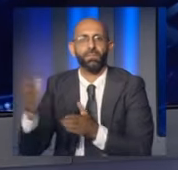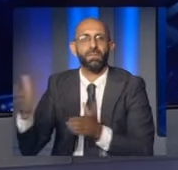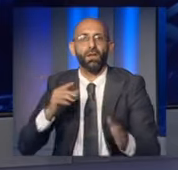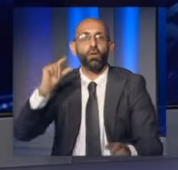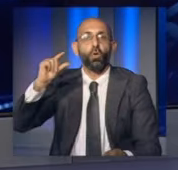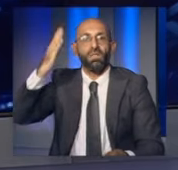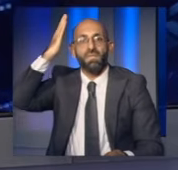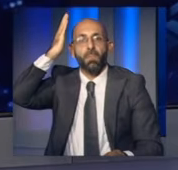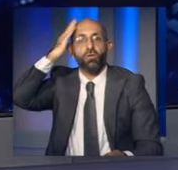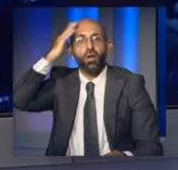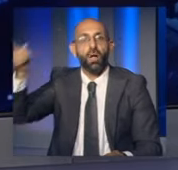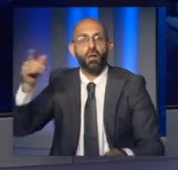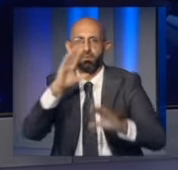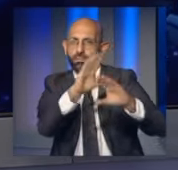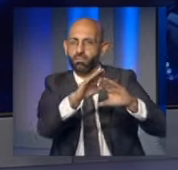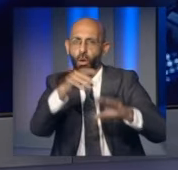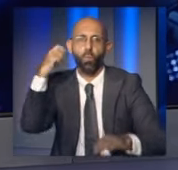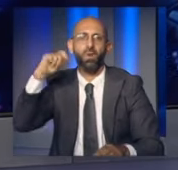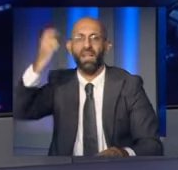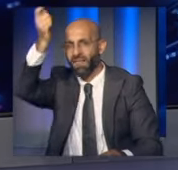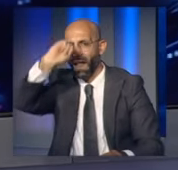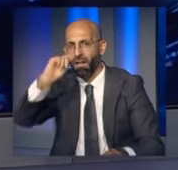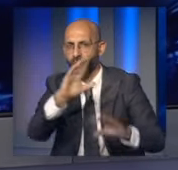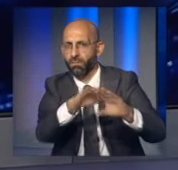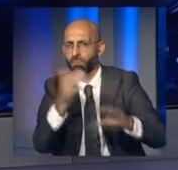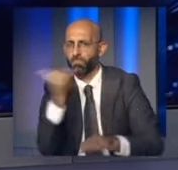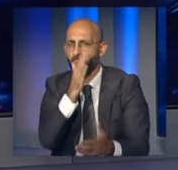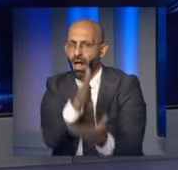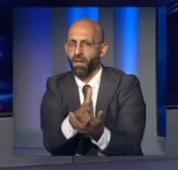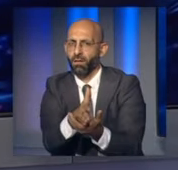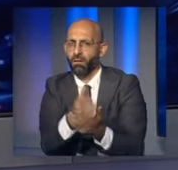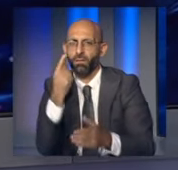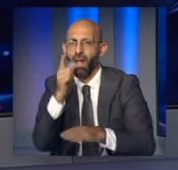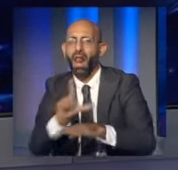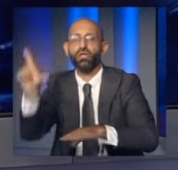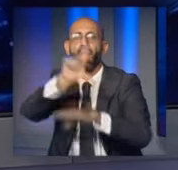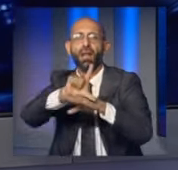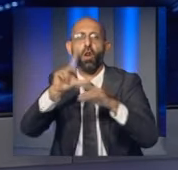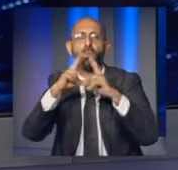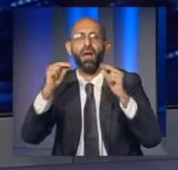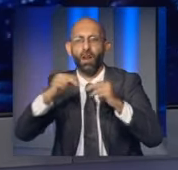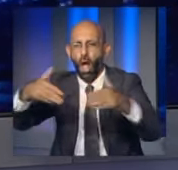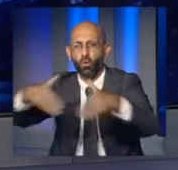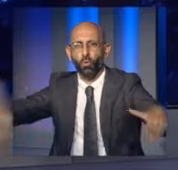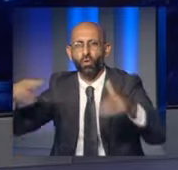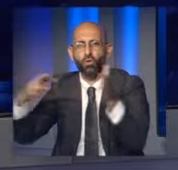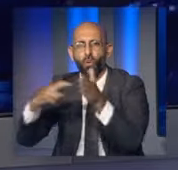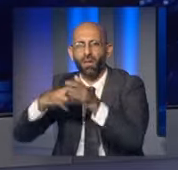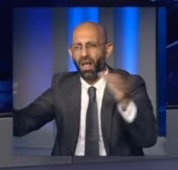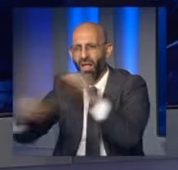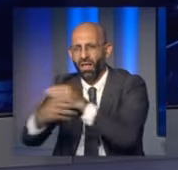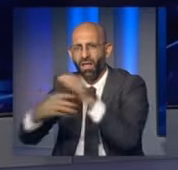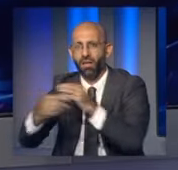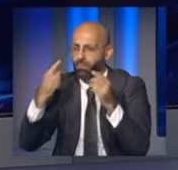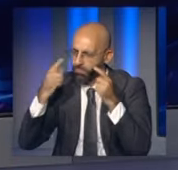الدكتور جعجع طالب وزير الداخلية القاضي بسام مولوي باتخاذ الإجراءات القانونية الممكنة بحق رئيس مكتب المفوضية